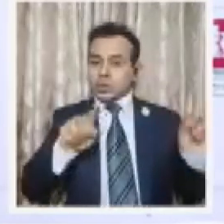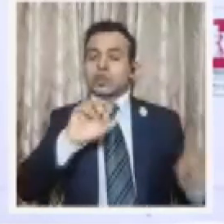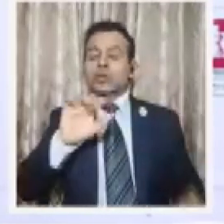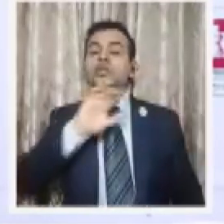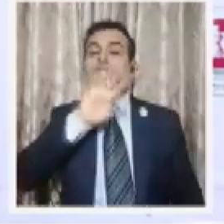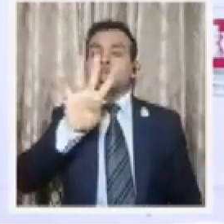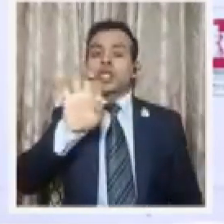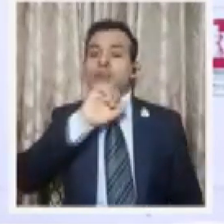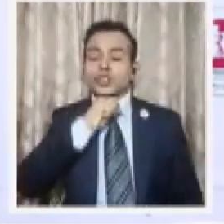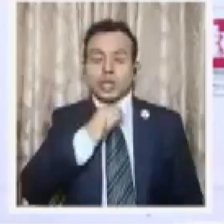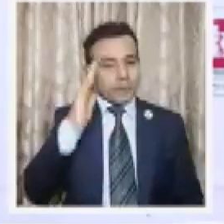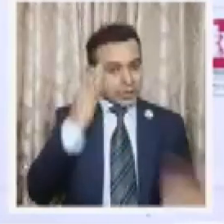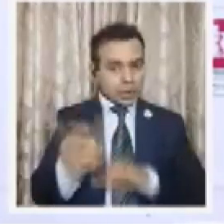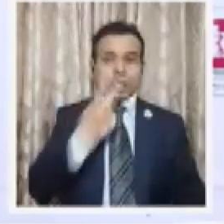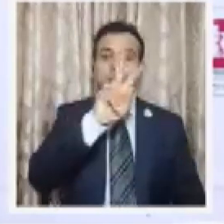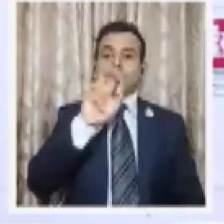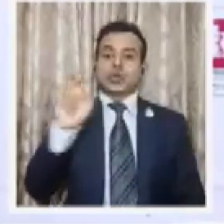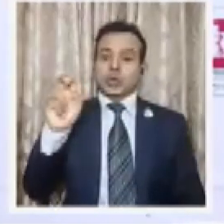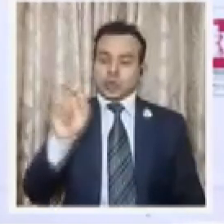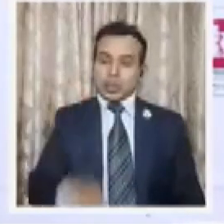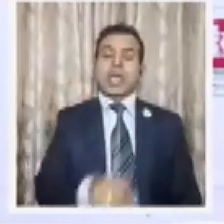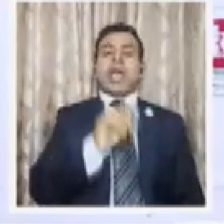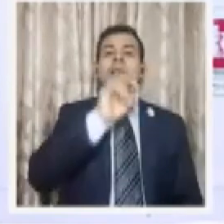21 থেকে 30 বছর 84 জন, 2.80%,